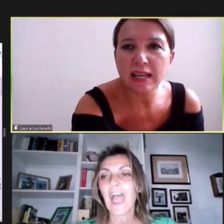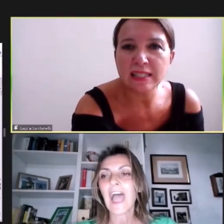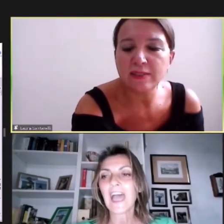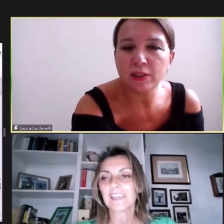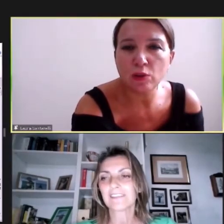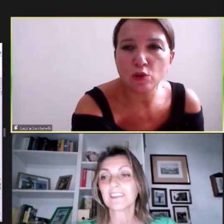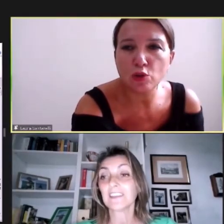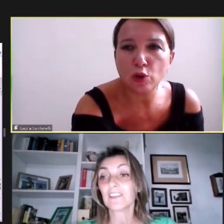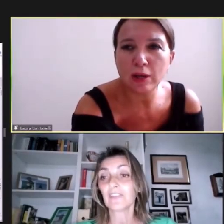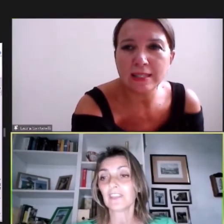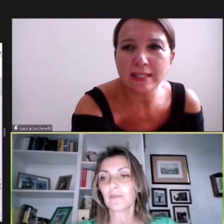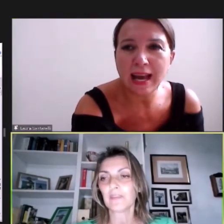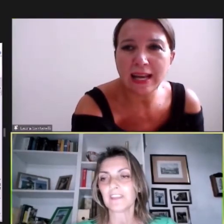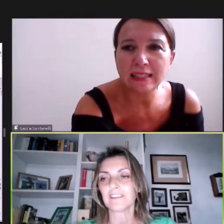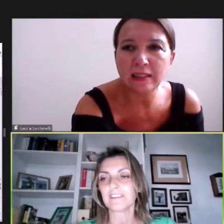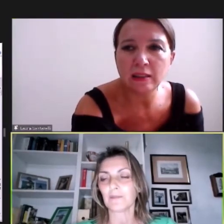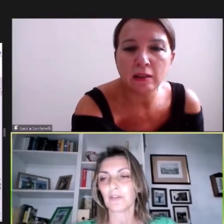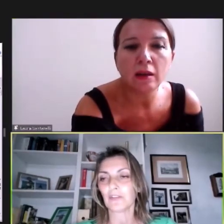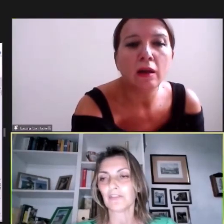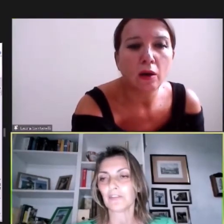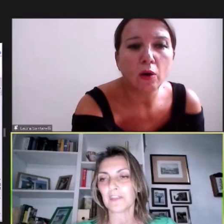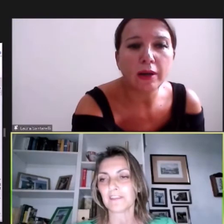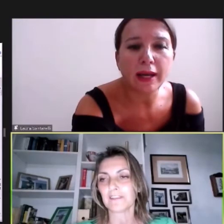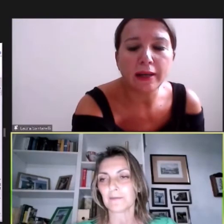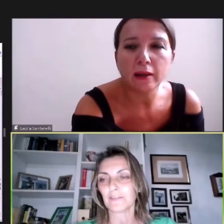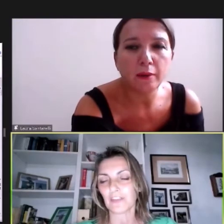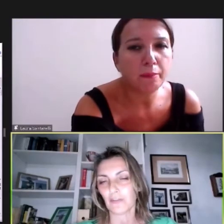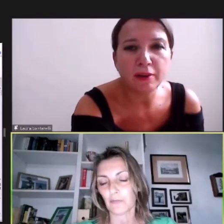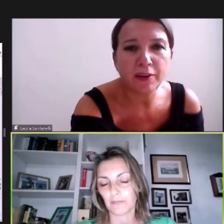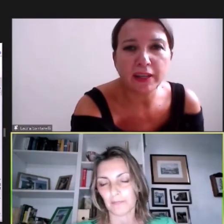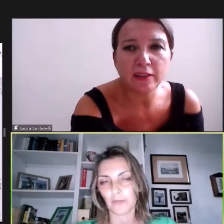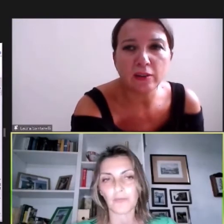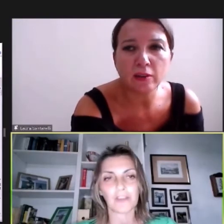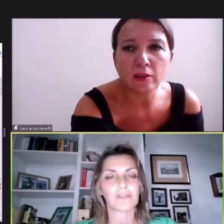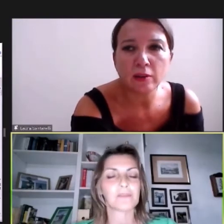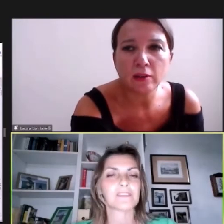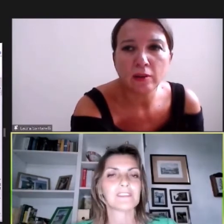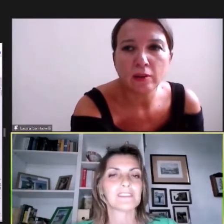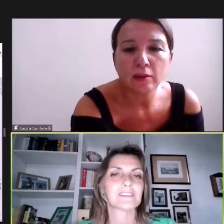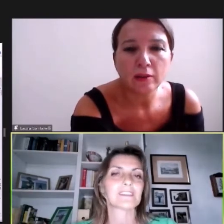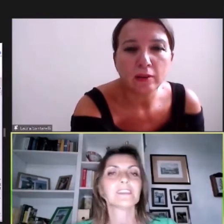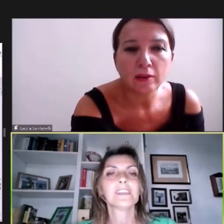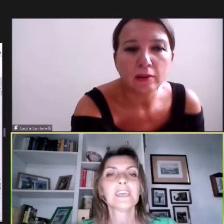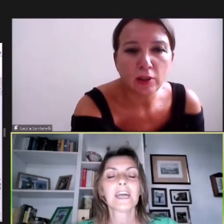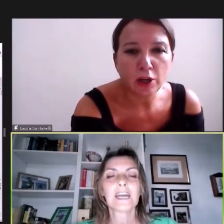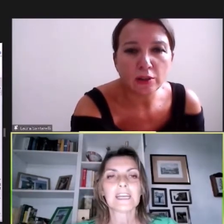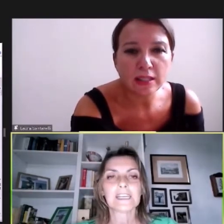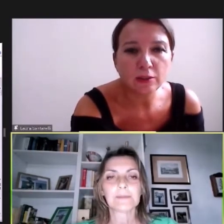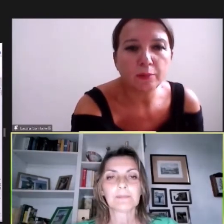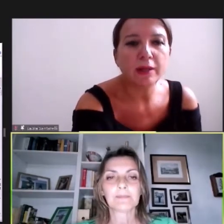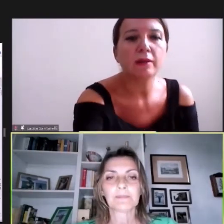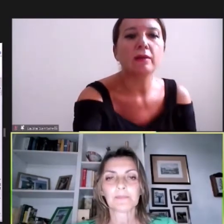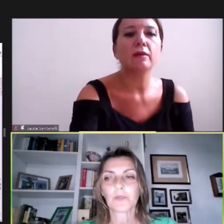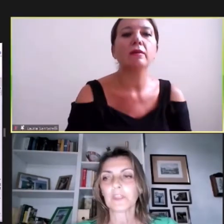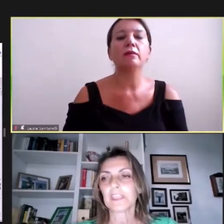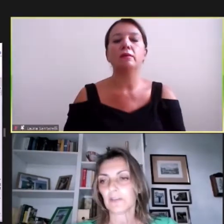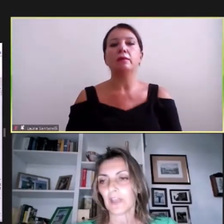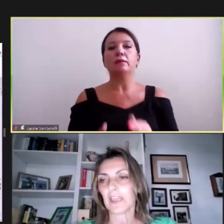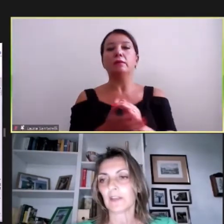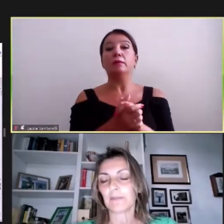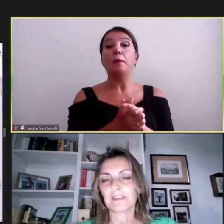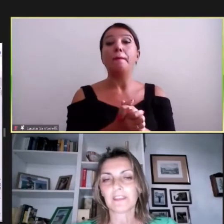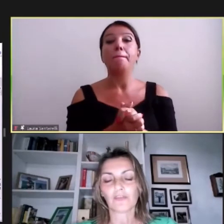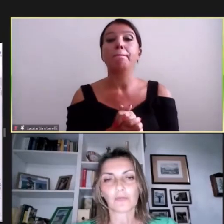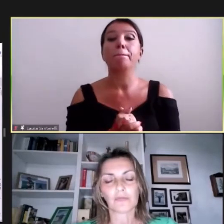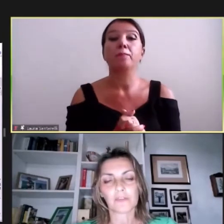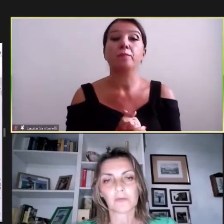so se... Ah, io vedo benissimo, invece avevo il dubbio che non mi sentiste. Quindi è